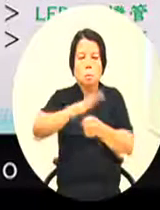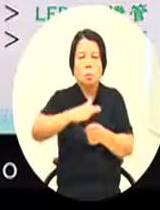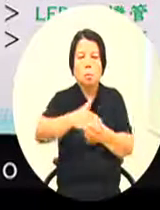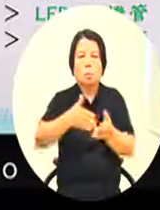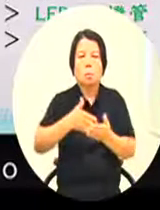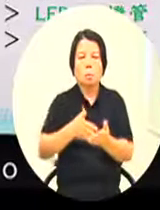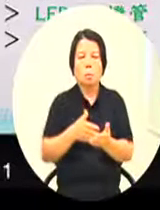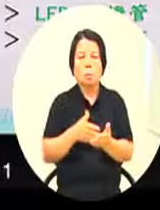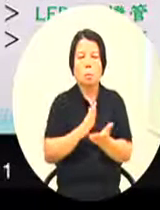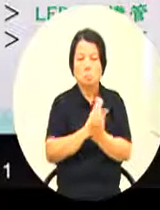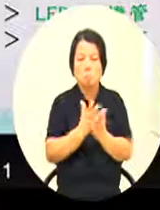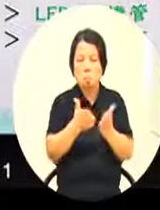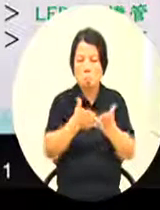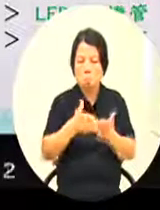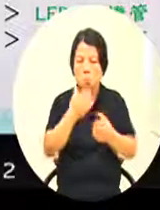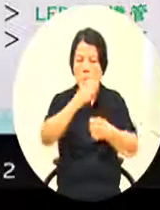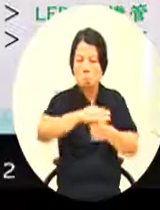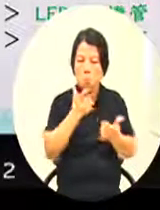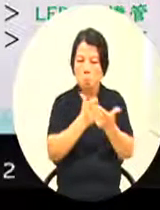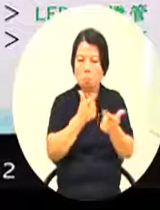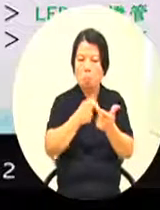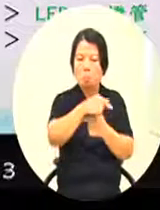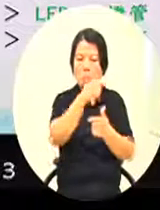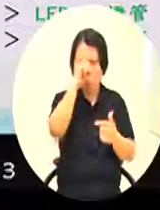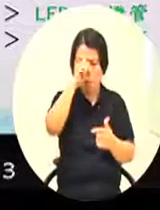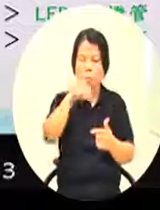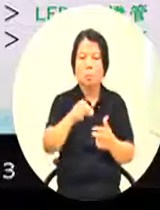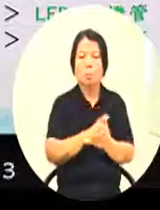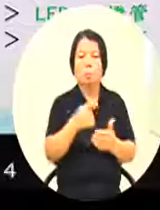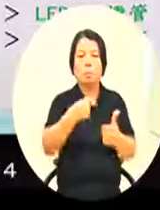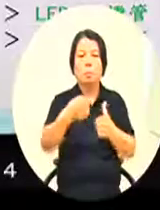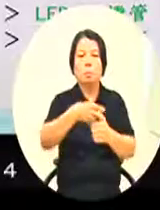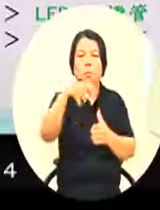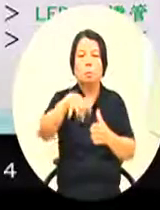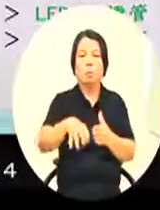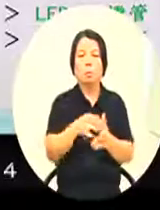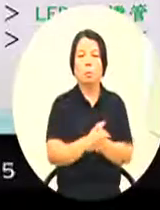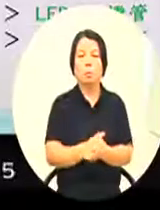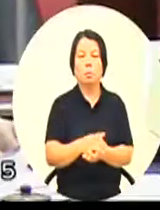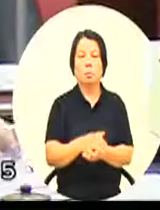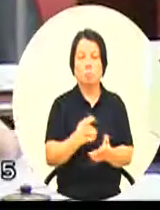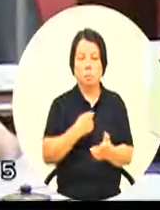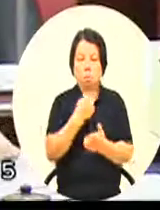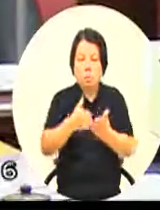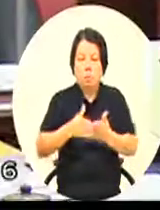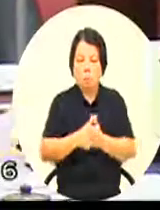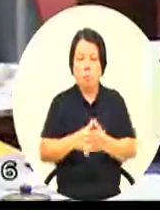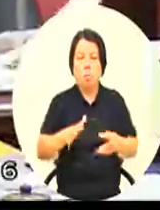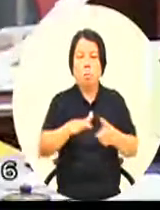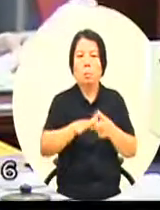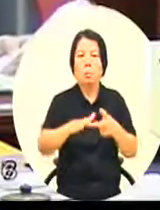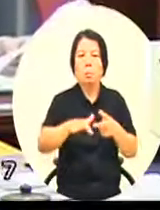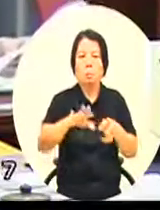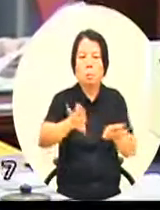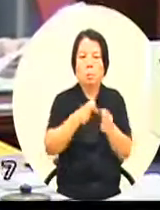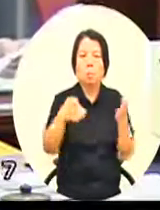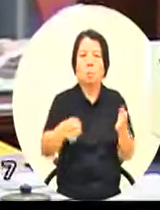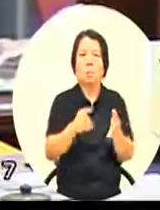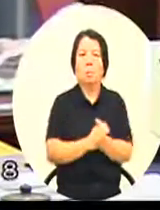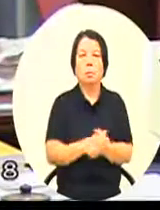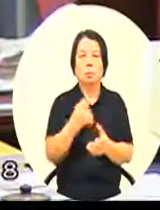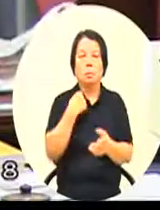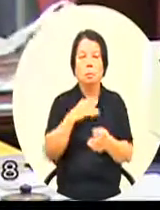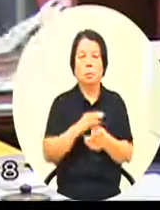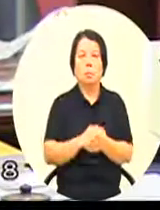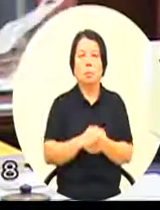目可以来要求，所以我们真的期许教育局可以先从，我真的只是要求从国小，因为国小部分现在才